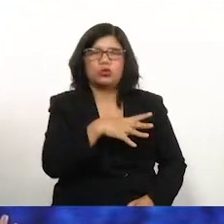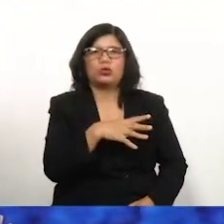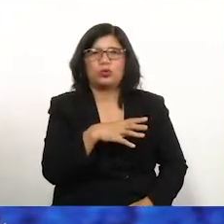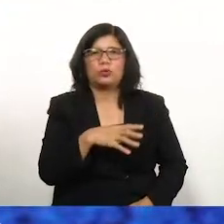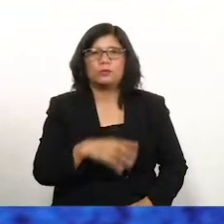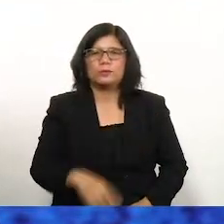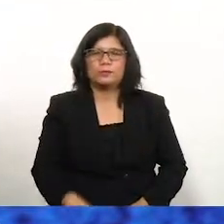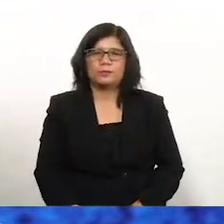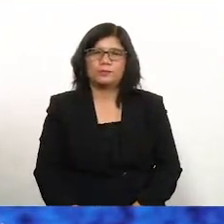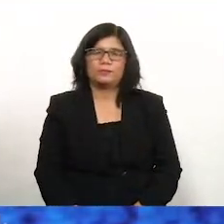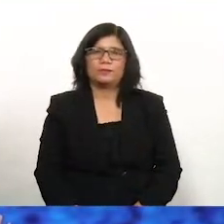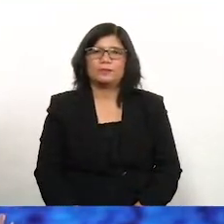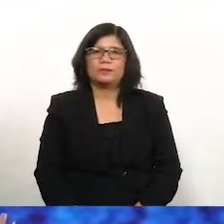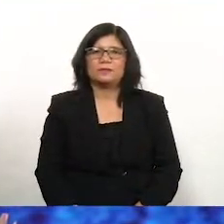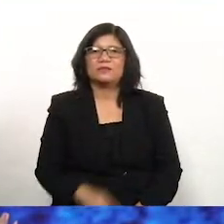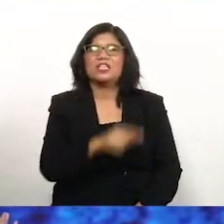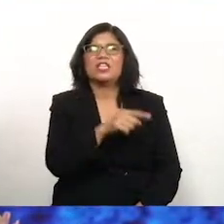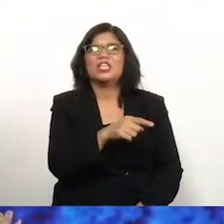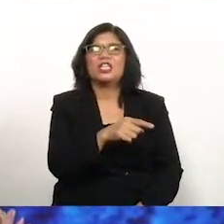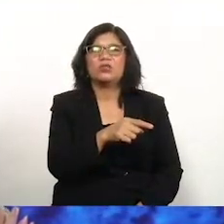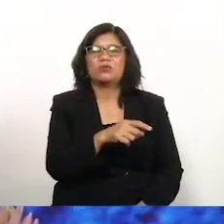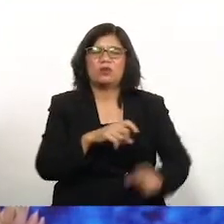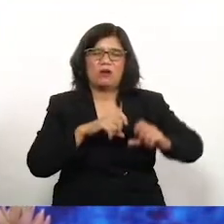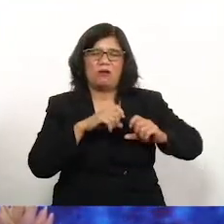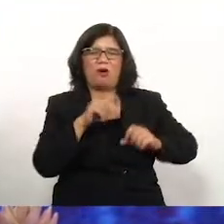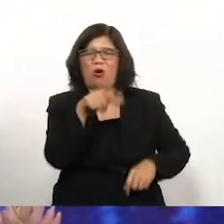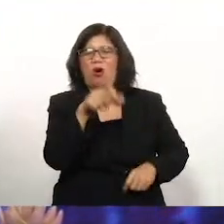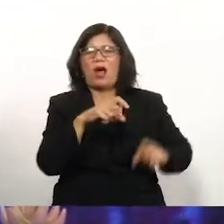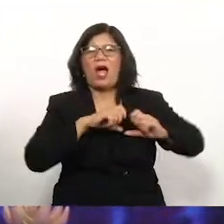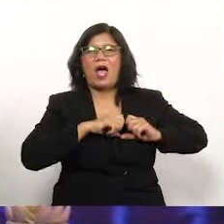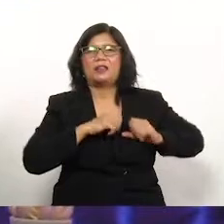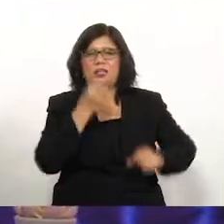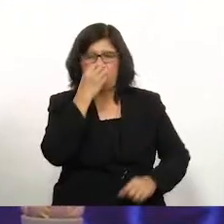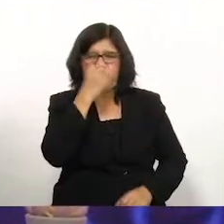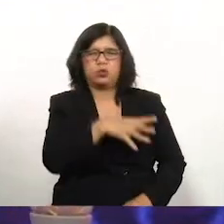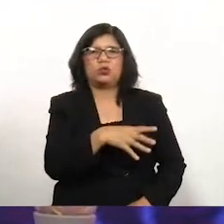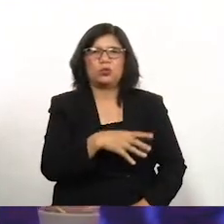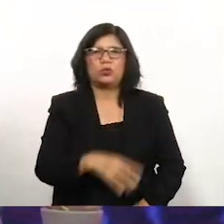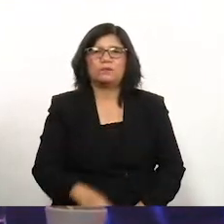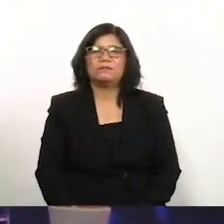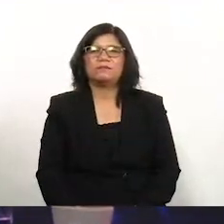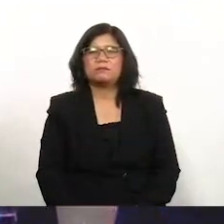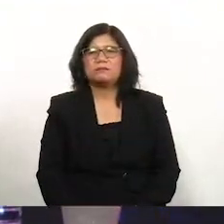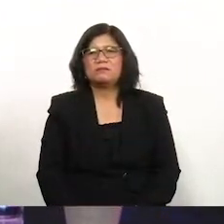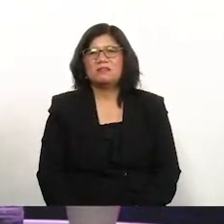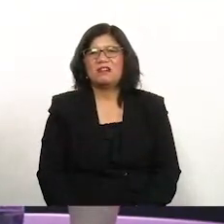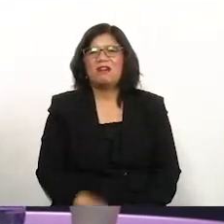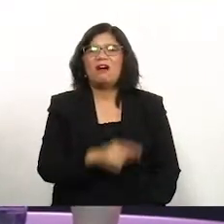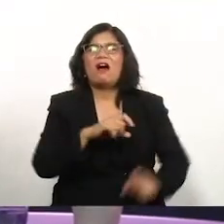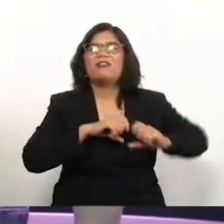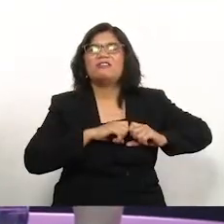itu Hai saya beri nama orang-orang yang berhati busuk halo Sabrina memang orang-orang yang sebetulnya